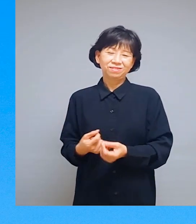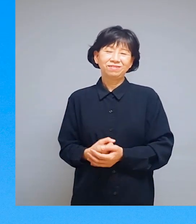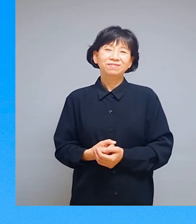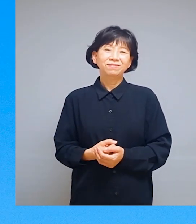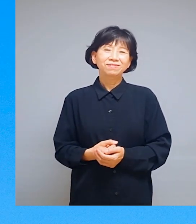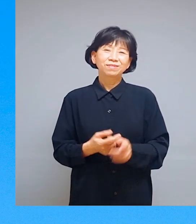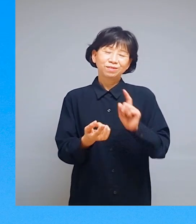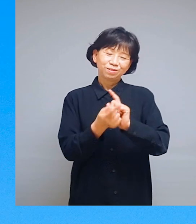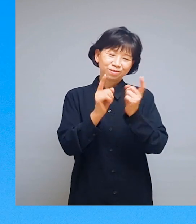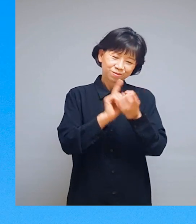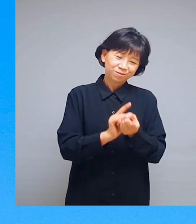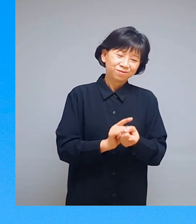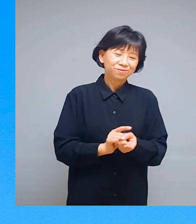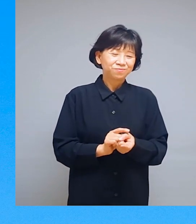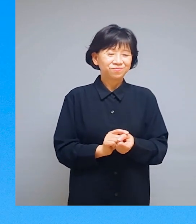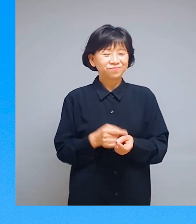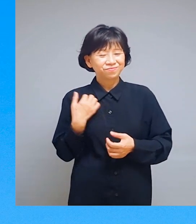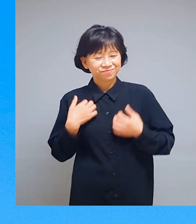인사하시는 거죠.